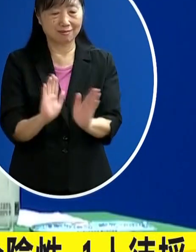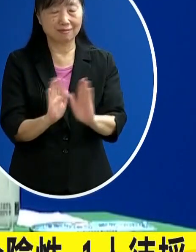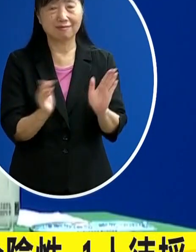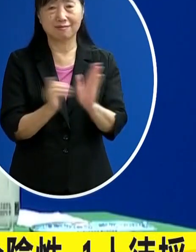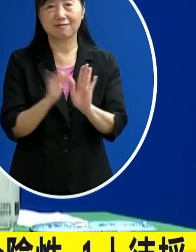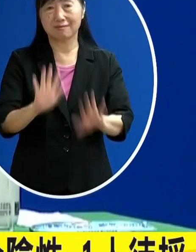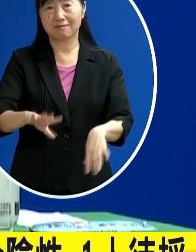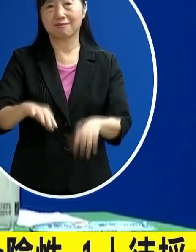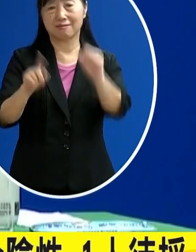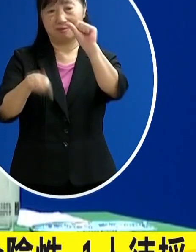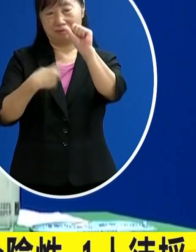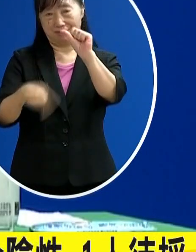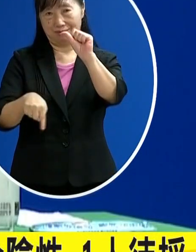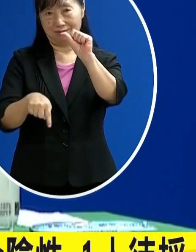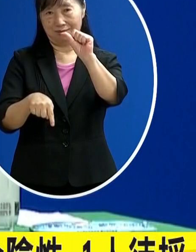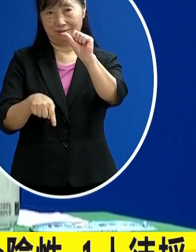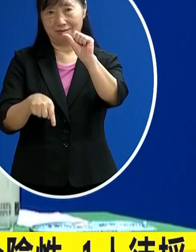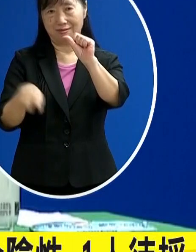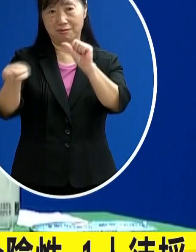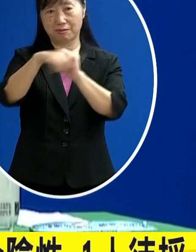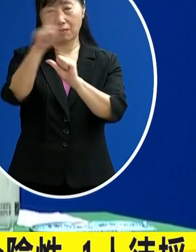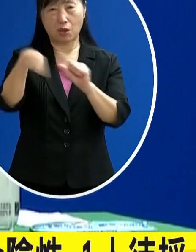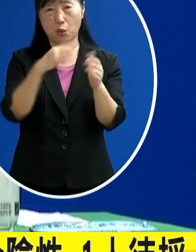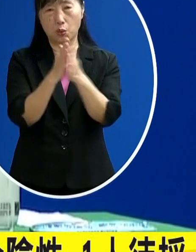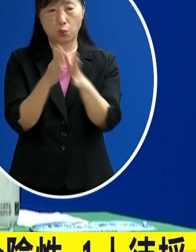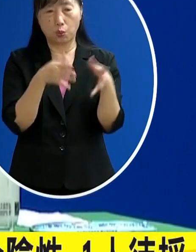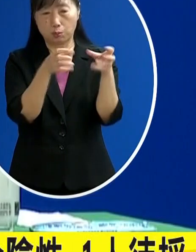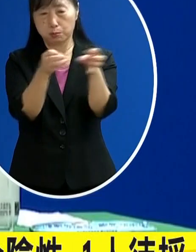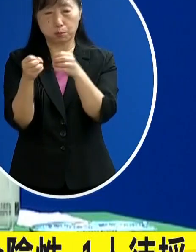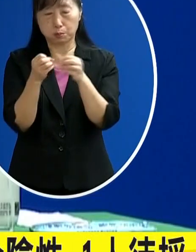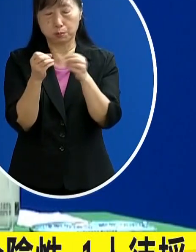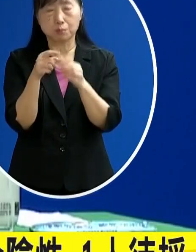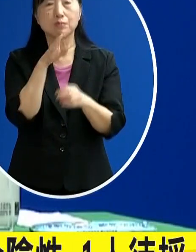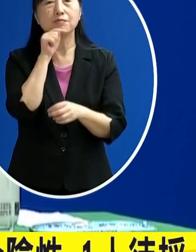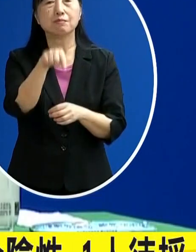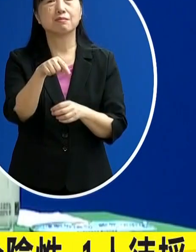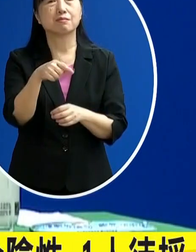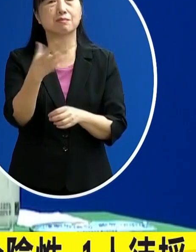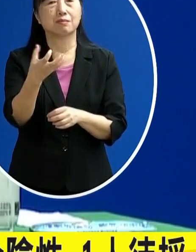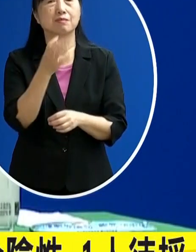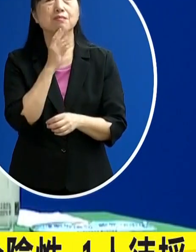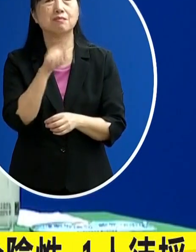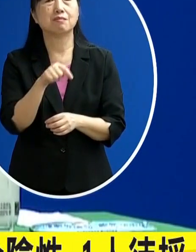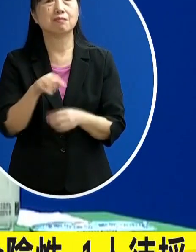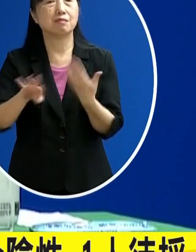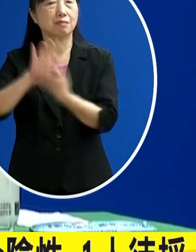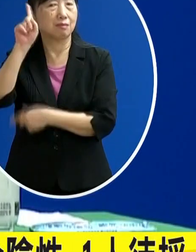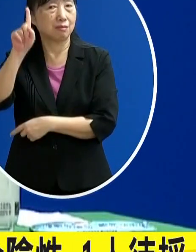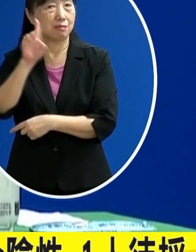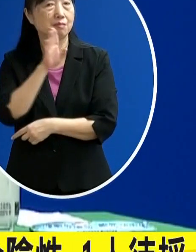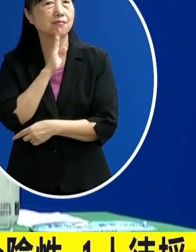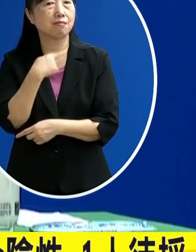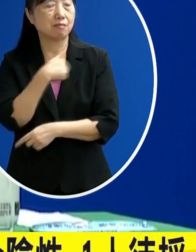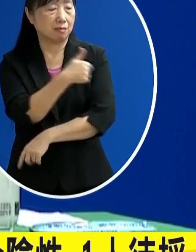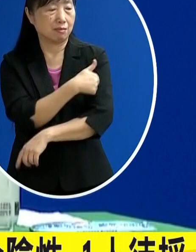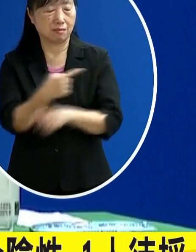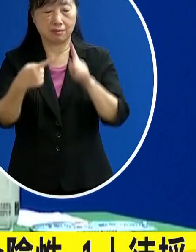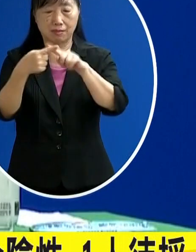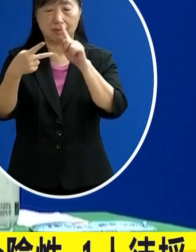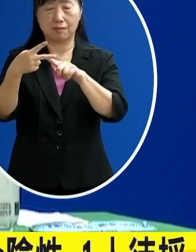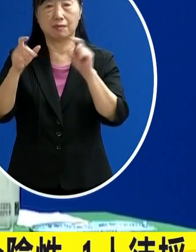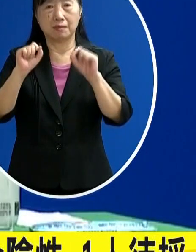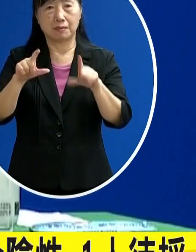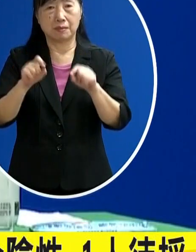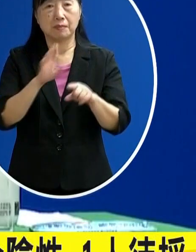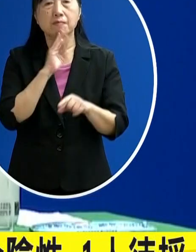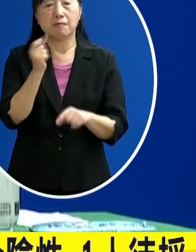是有5位这样的一个大家很热议的一个检验的结果。另外还有一位我看到是他是混打了2剂之后